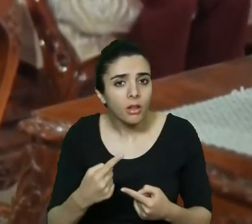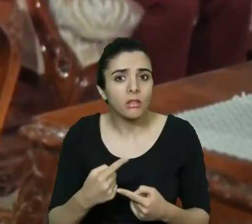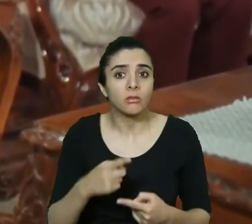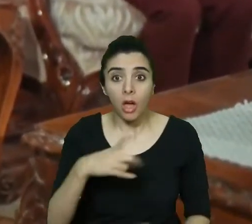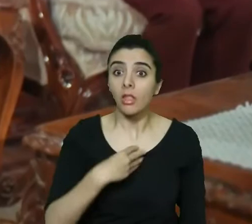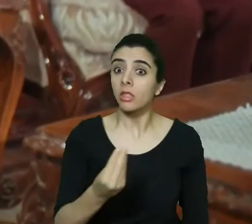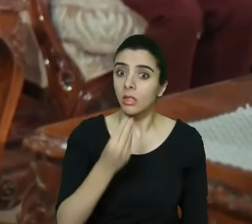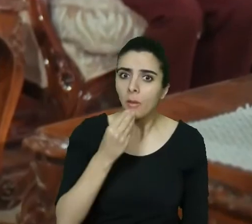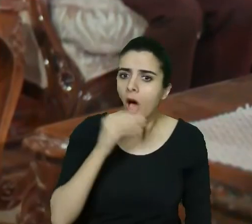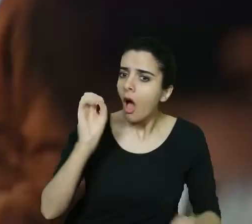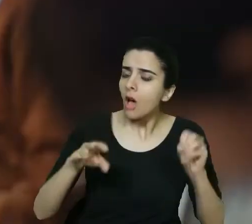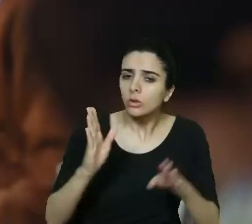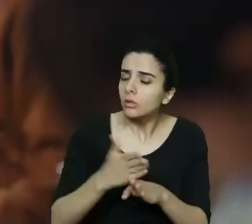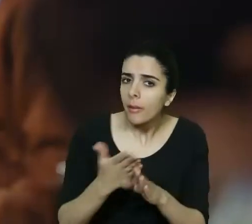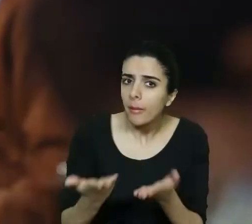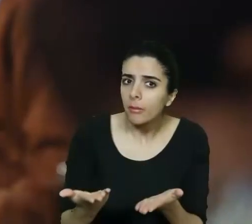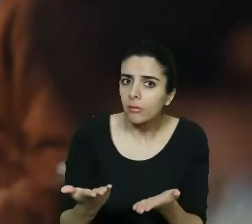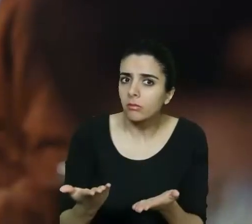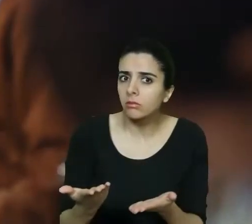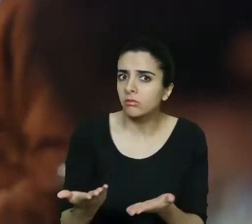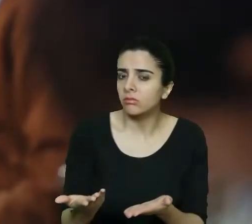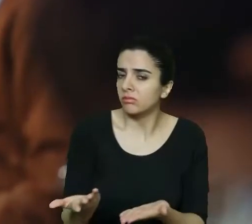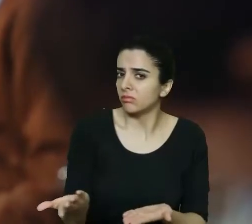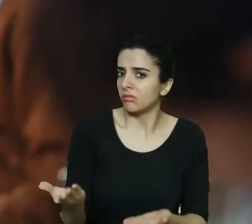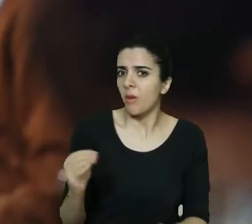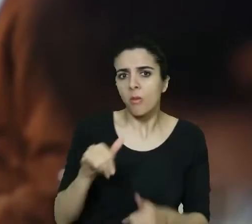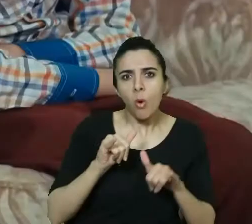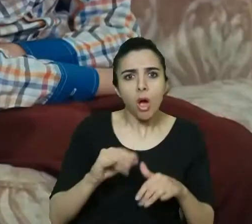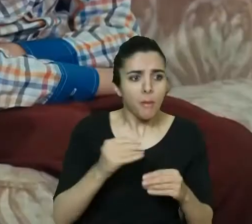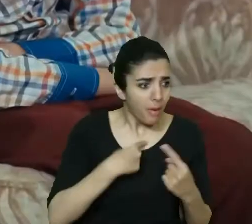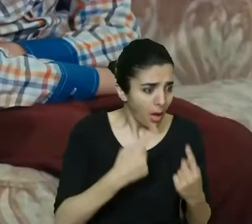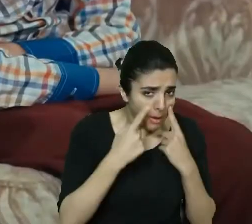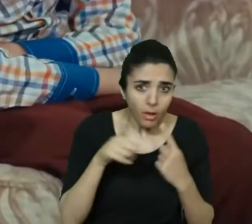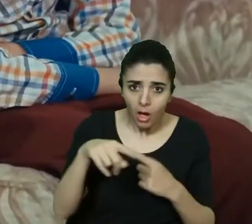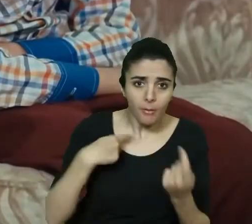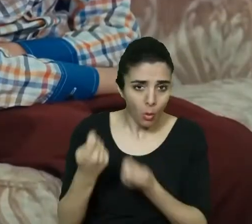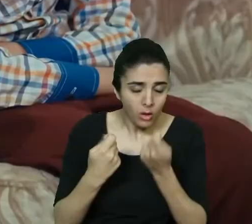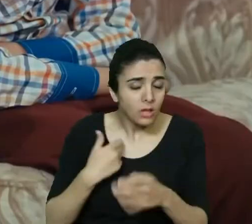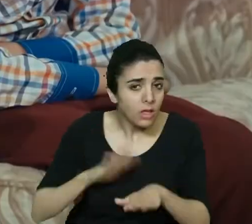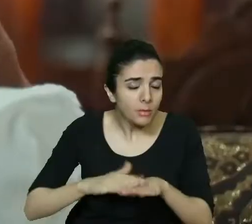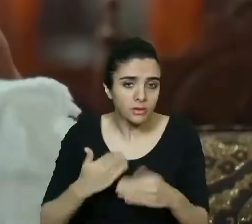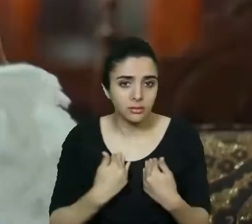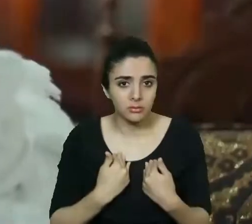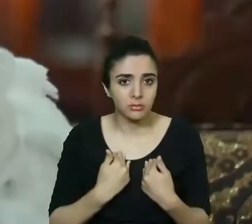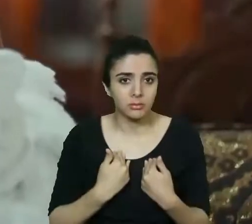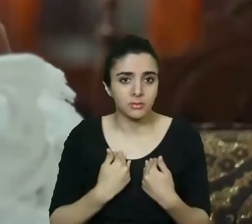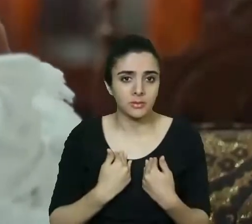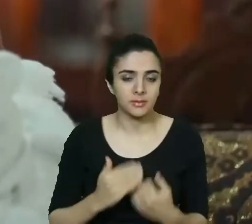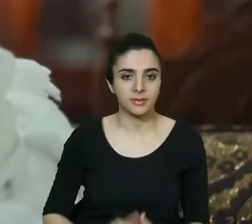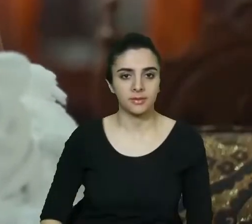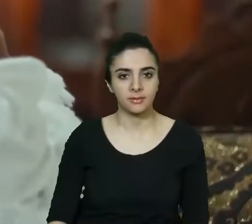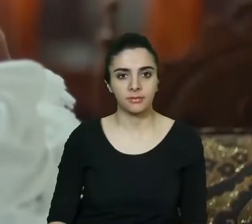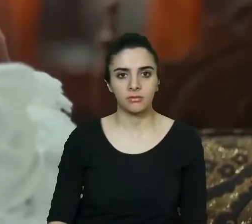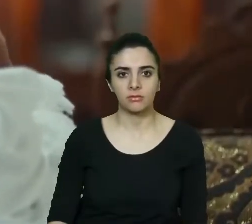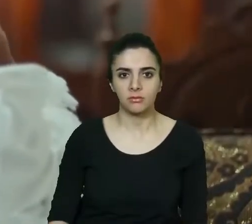bari çöpüzü toplayın lan. Sevde ile mi uğraşayım, sizle mi uğraşayım? Etrafta yemiş paketleri dağılmış, çocuklar mahcup başlarını eğmiş,